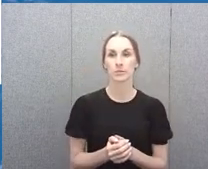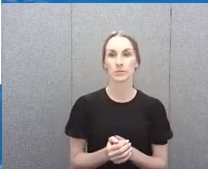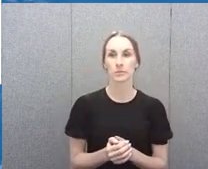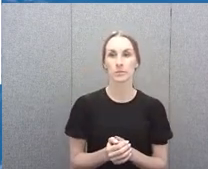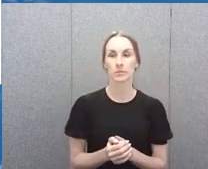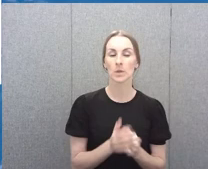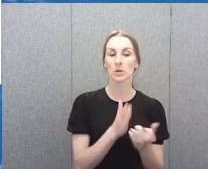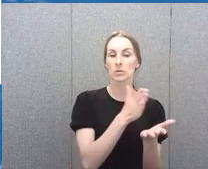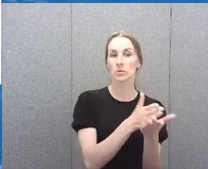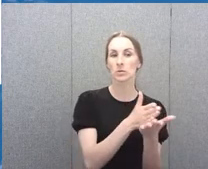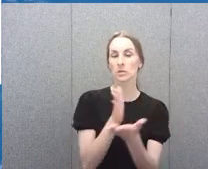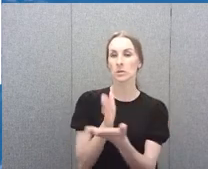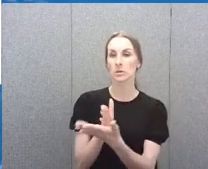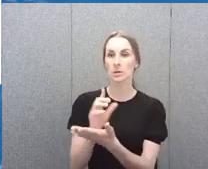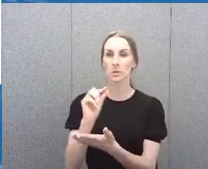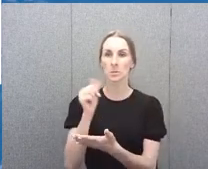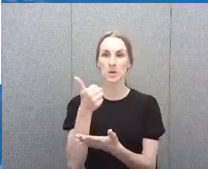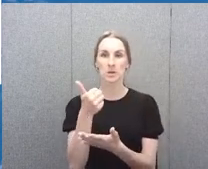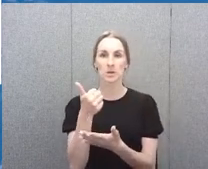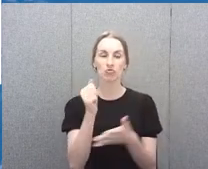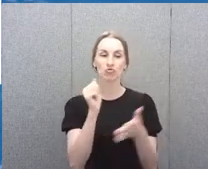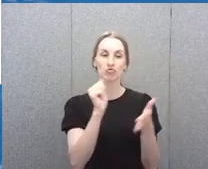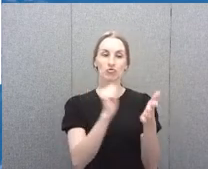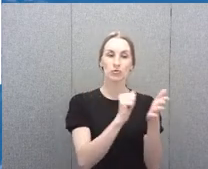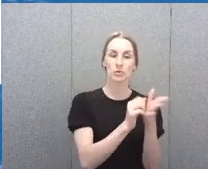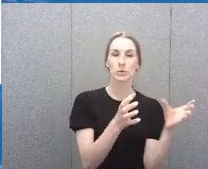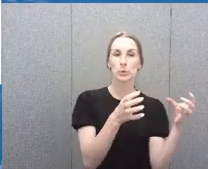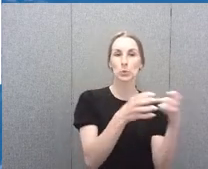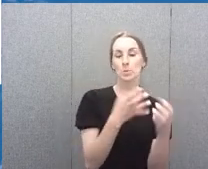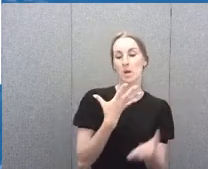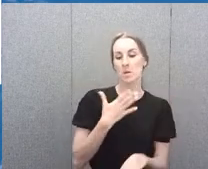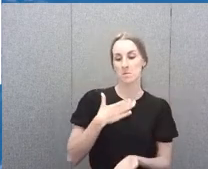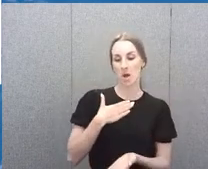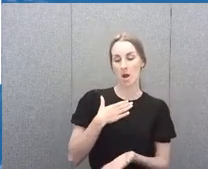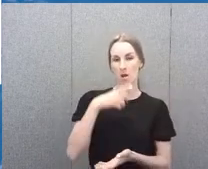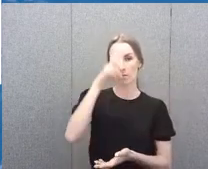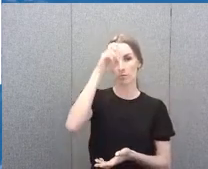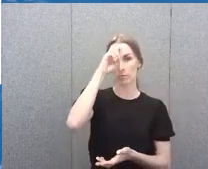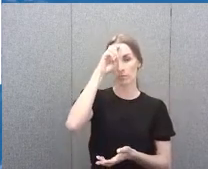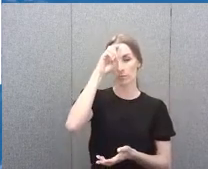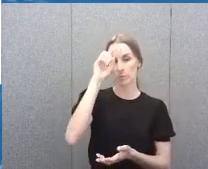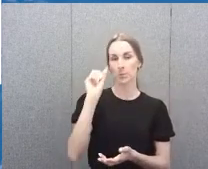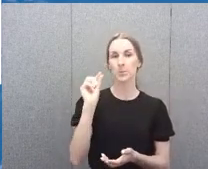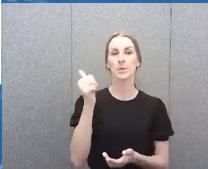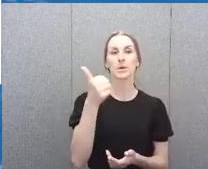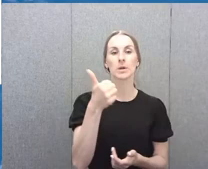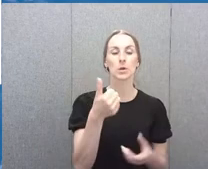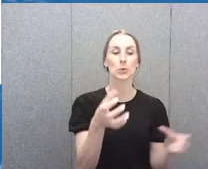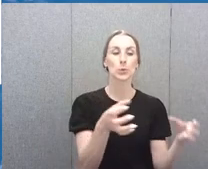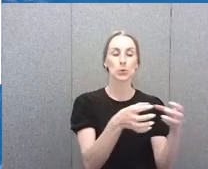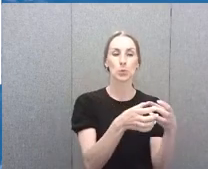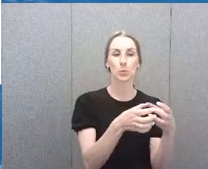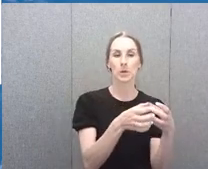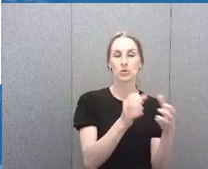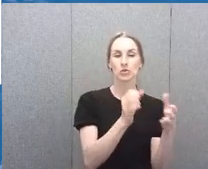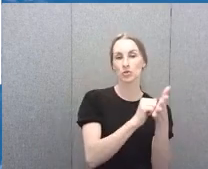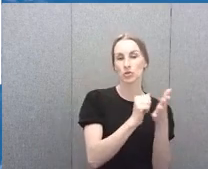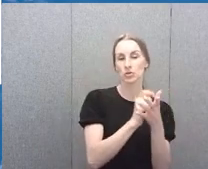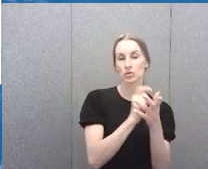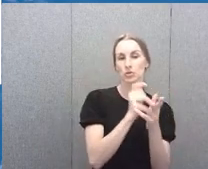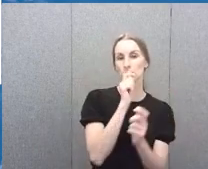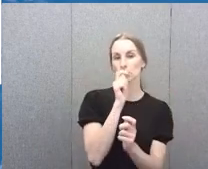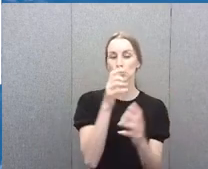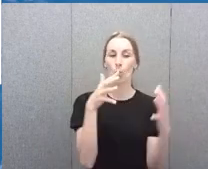стране. И это была первая команда, которая боролась с коррупцией. Работа была